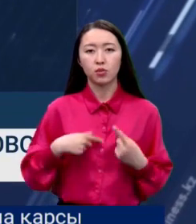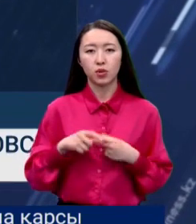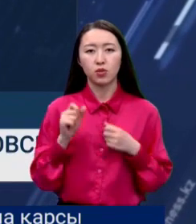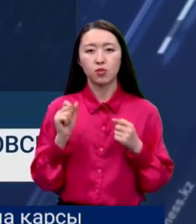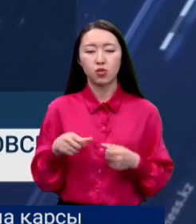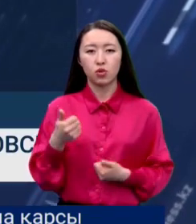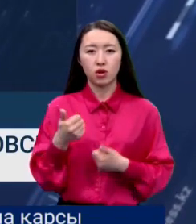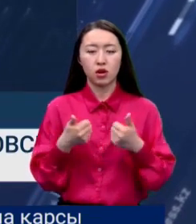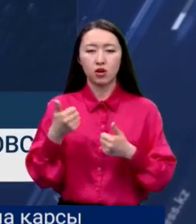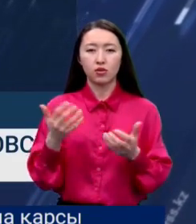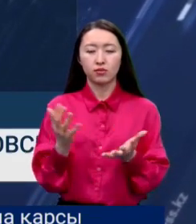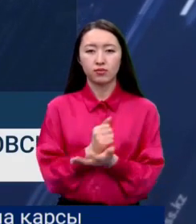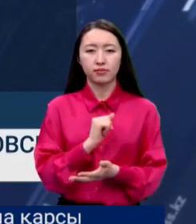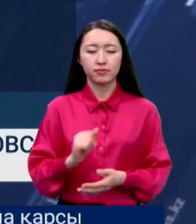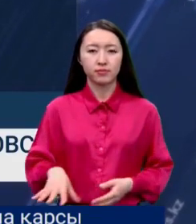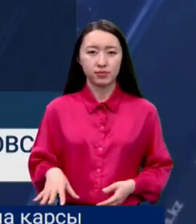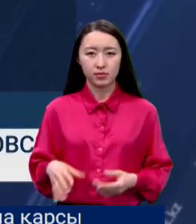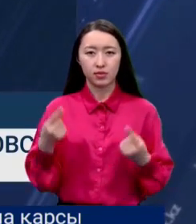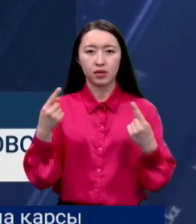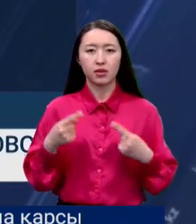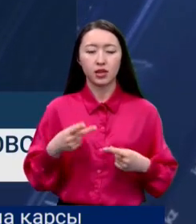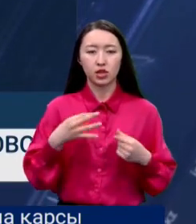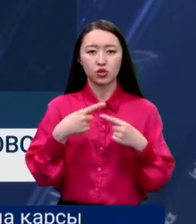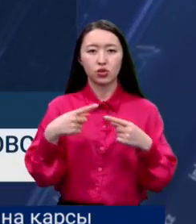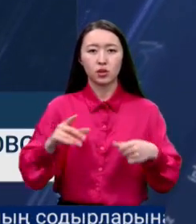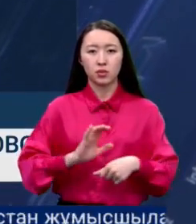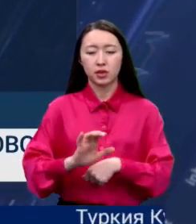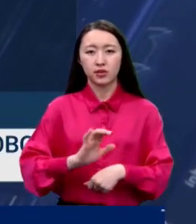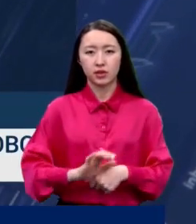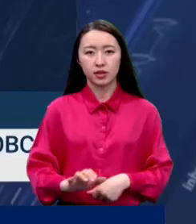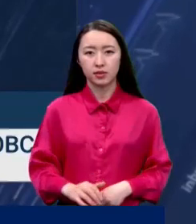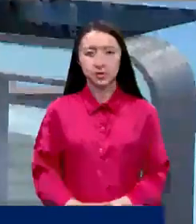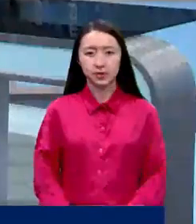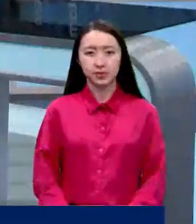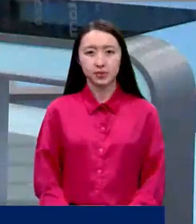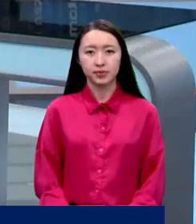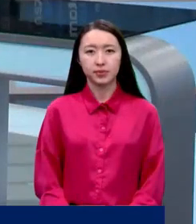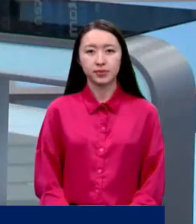стать неконкурентоспособными с остальными производителями.